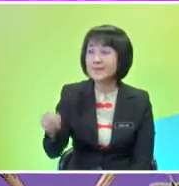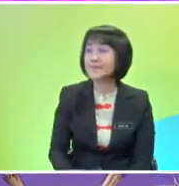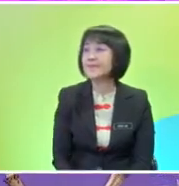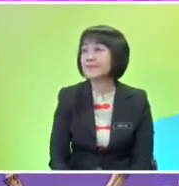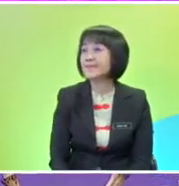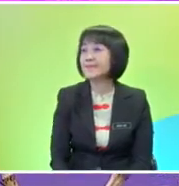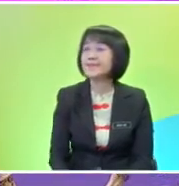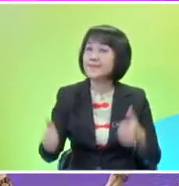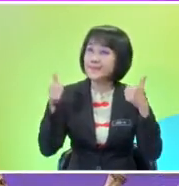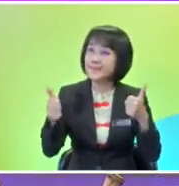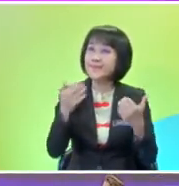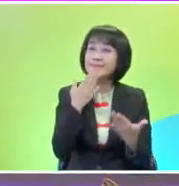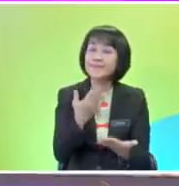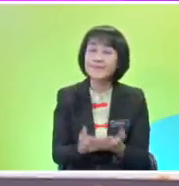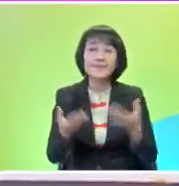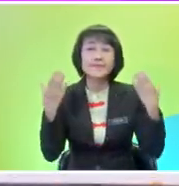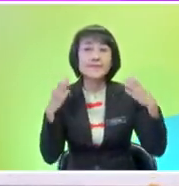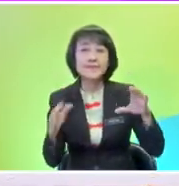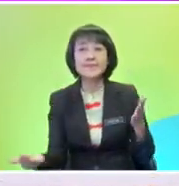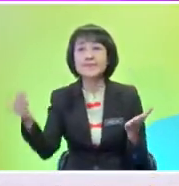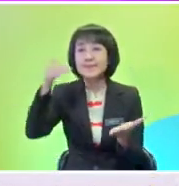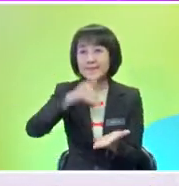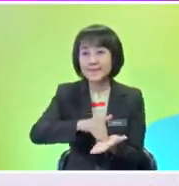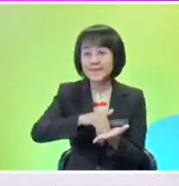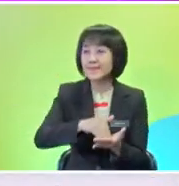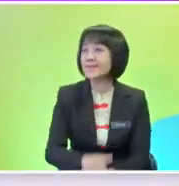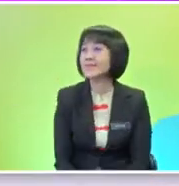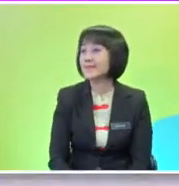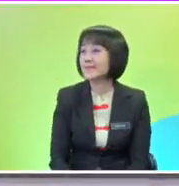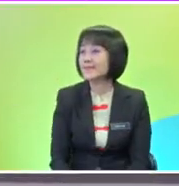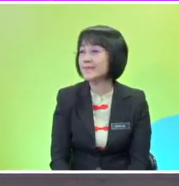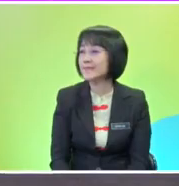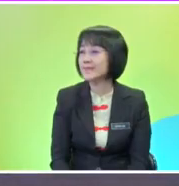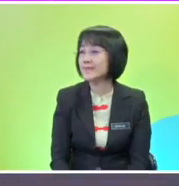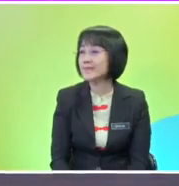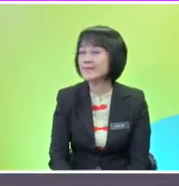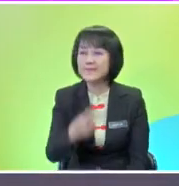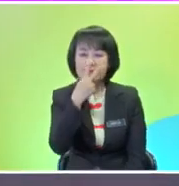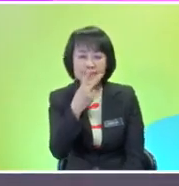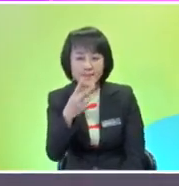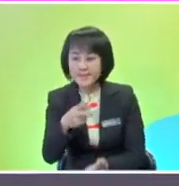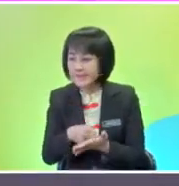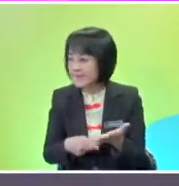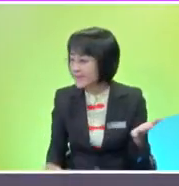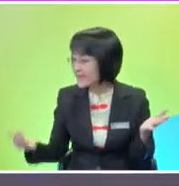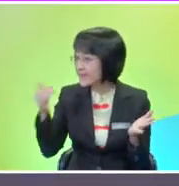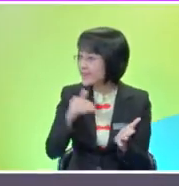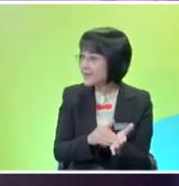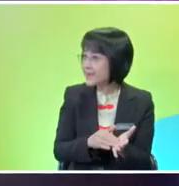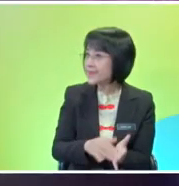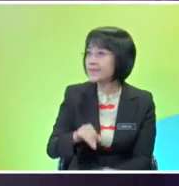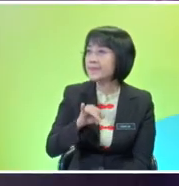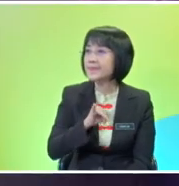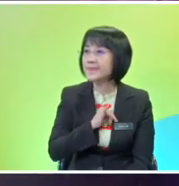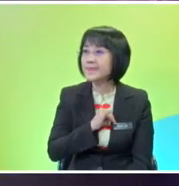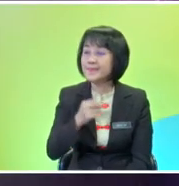baik kita Cuba lagi ah kita Cuba Cuba Lagi tengok objek apa lag Cikgu berkenan eh saya nampak